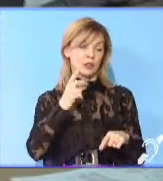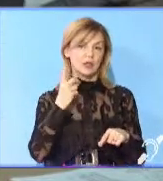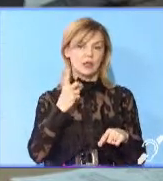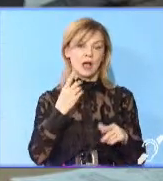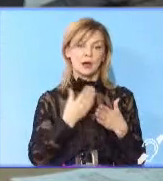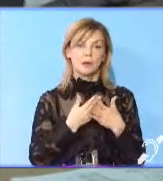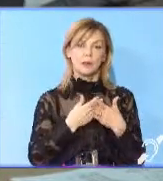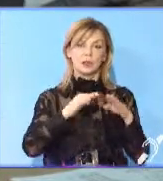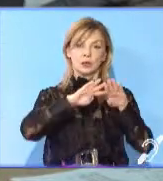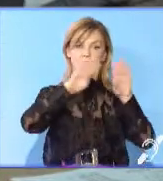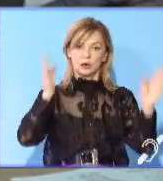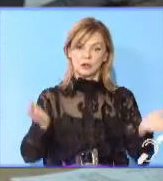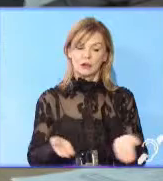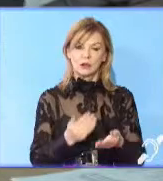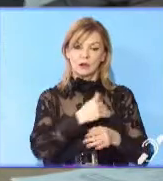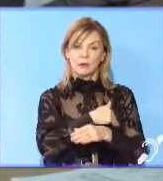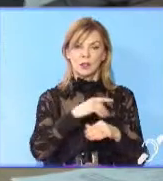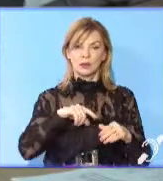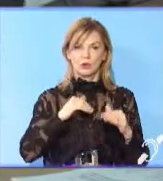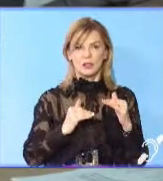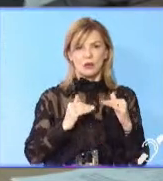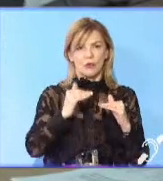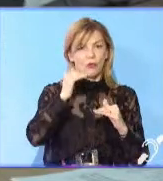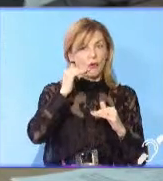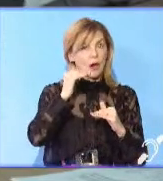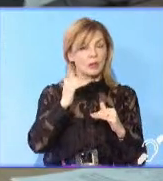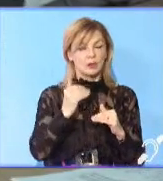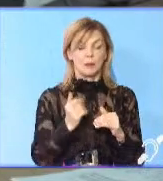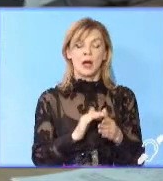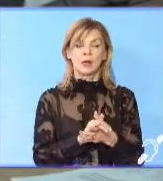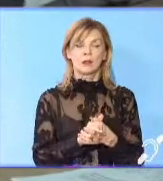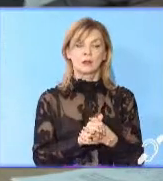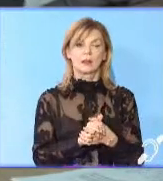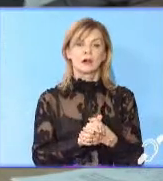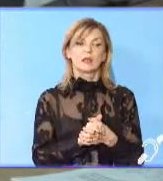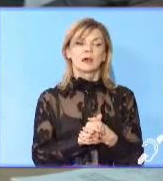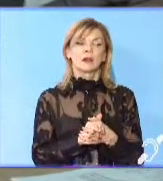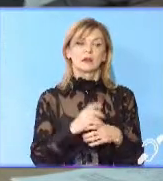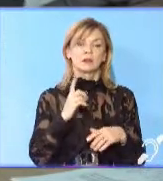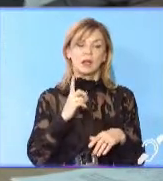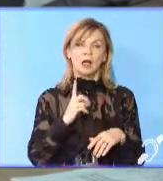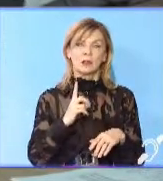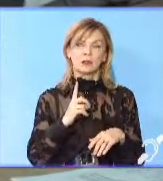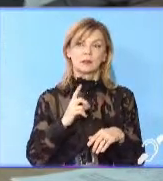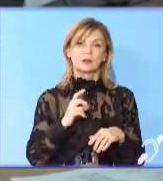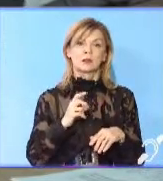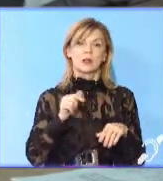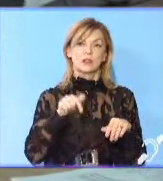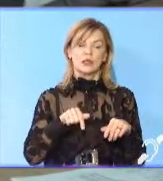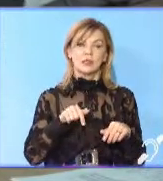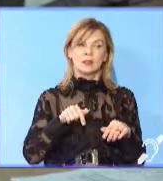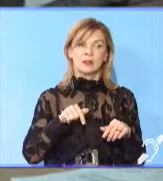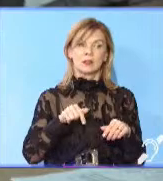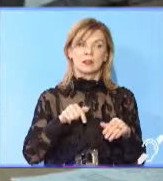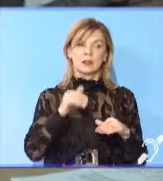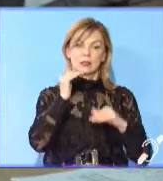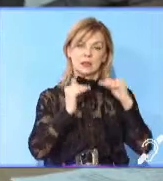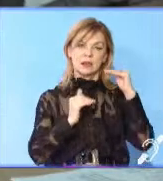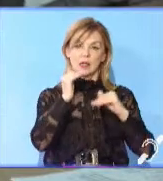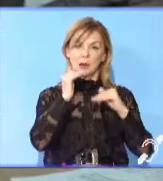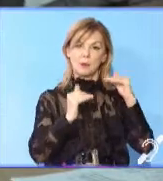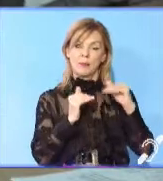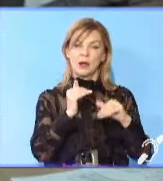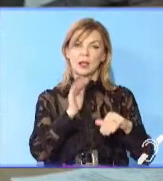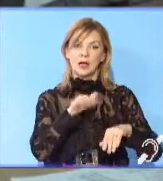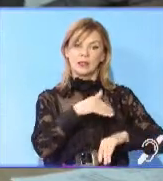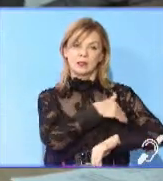un glob întreg, temperatura este foarte ridicată. Bineînțeles că o variabilitate climatică